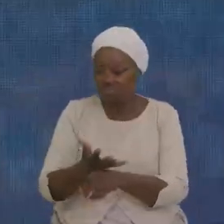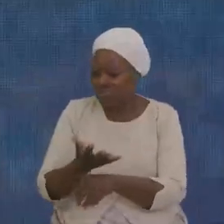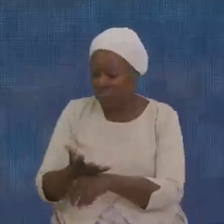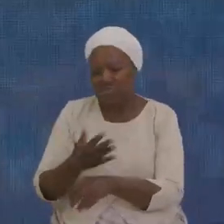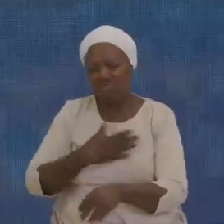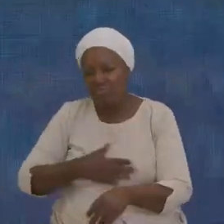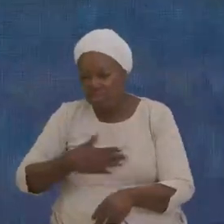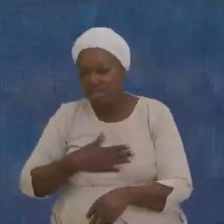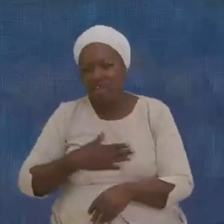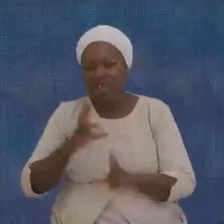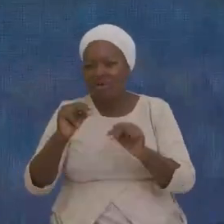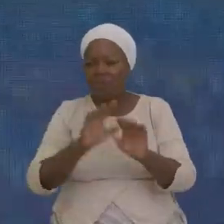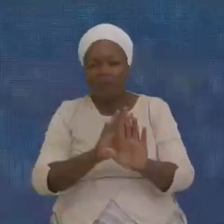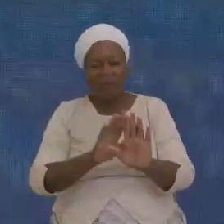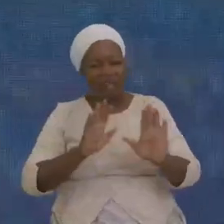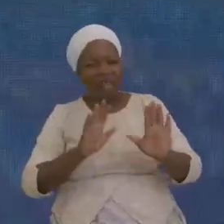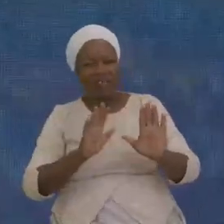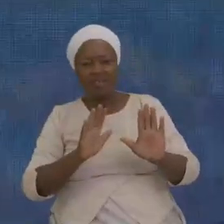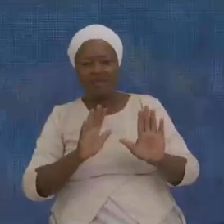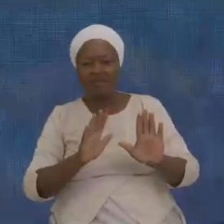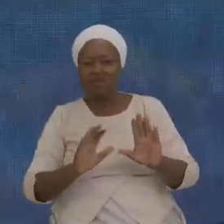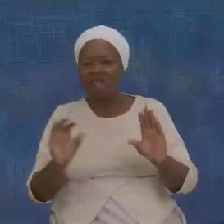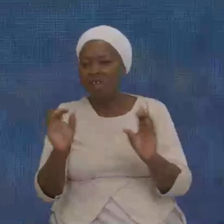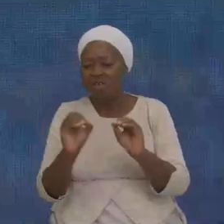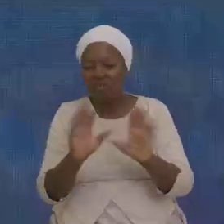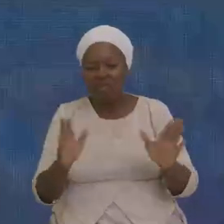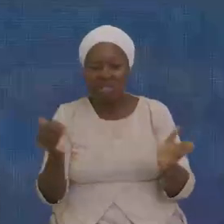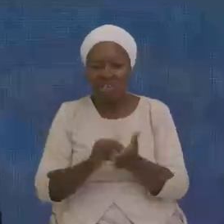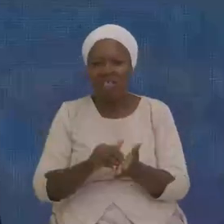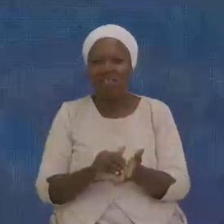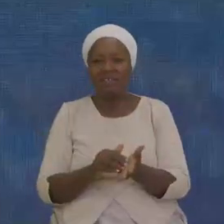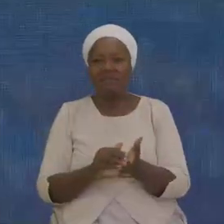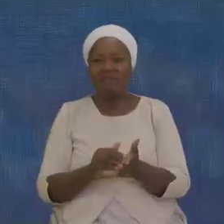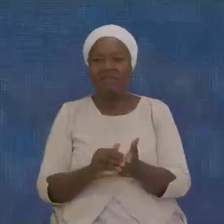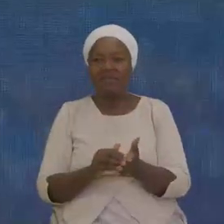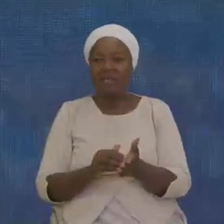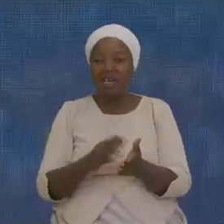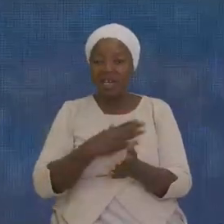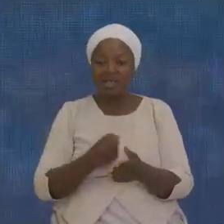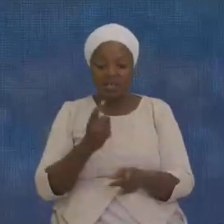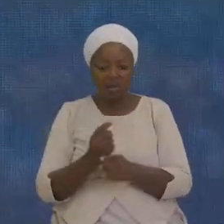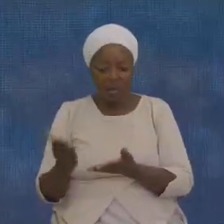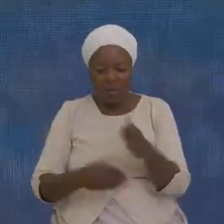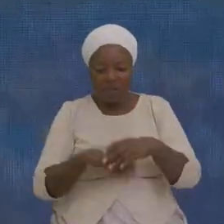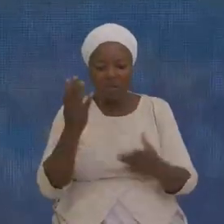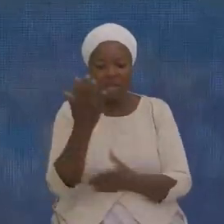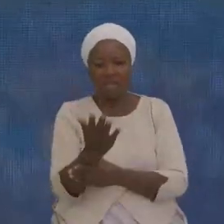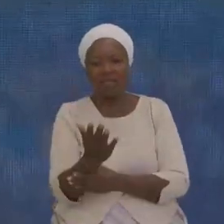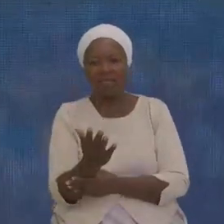plaidoirie, pas de crainte. Rien du tout, rien d'autre. Elle a étendu la main.